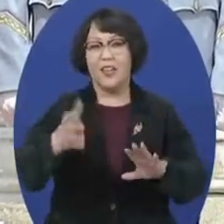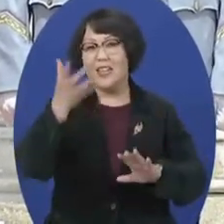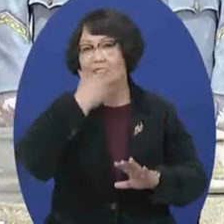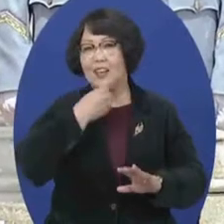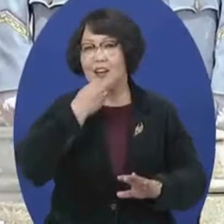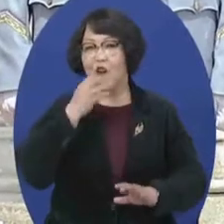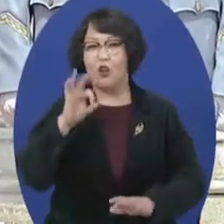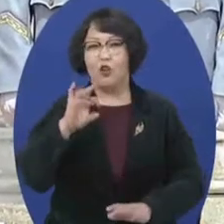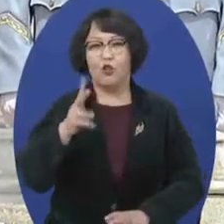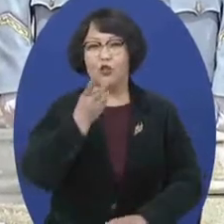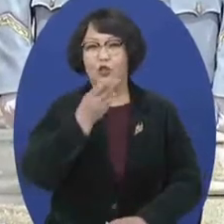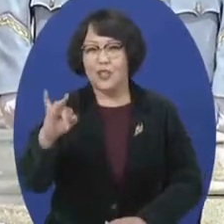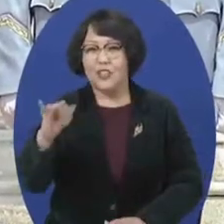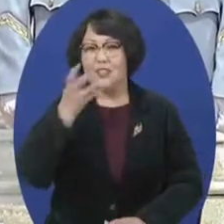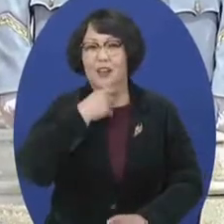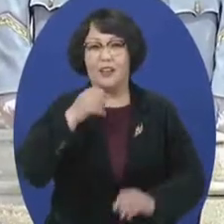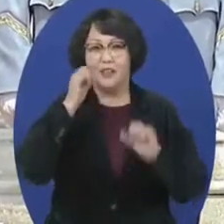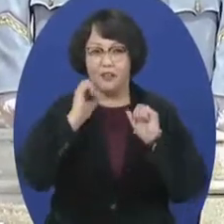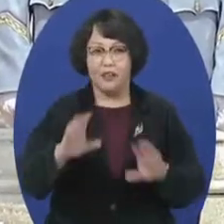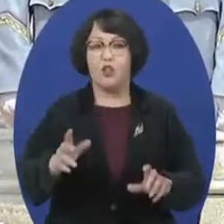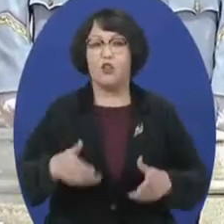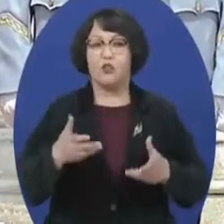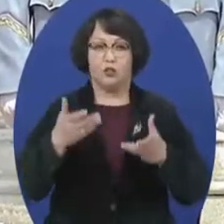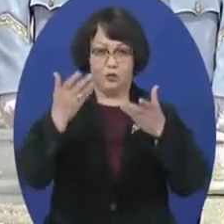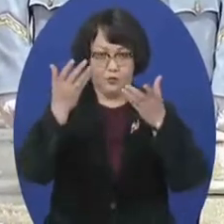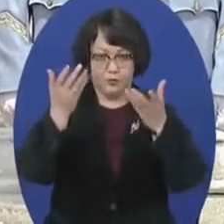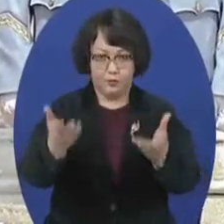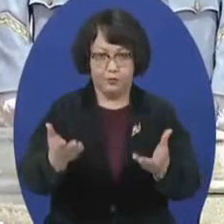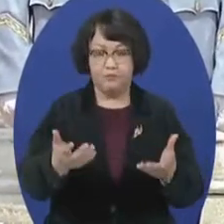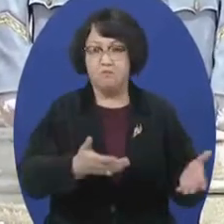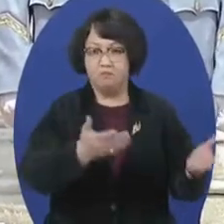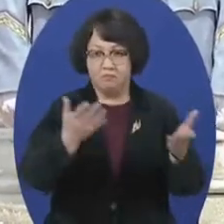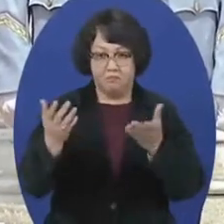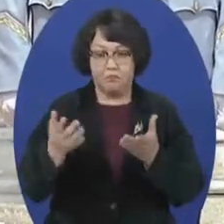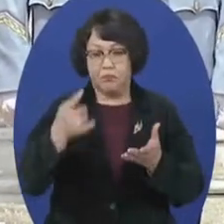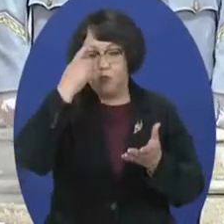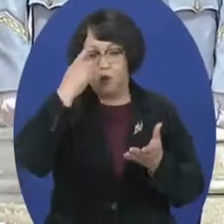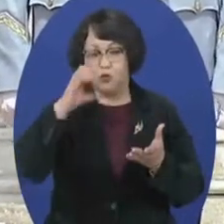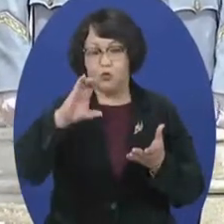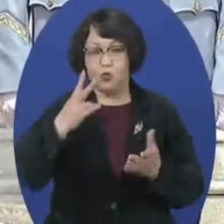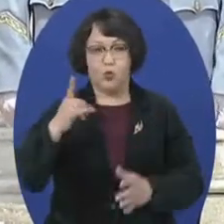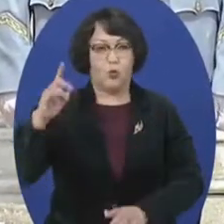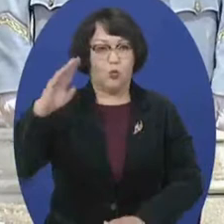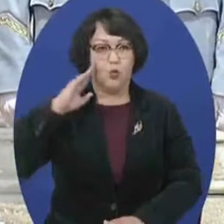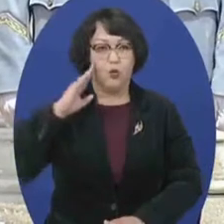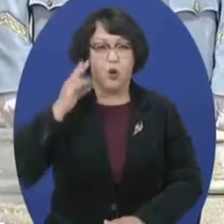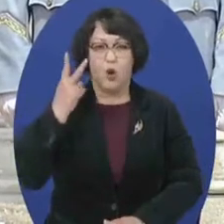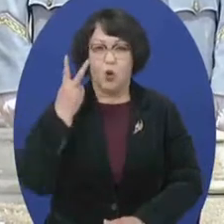сайхан ерөөлийг өргөн дэвшүүлье. Монгол зэргийн сүр хүч тог хямар